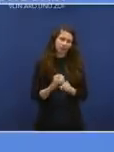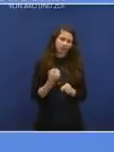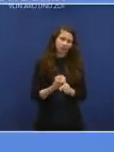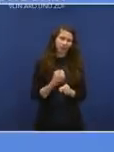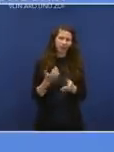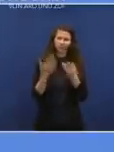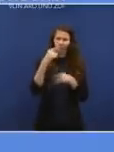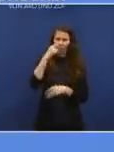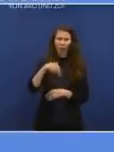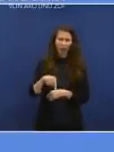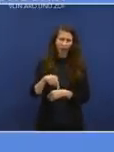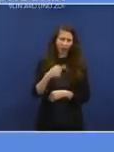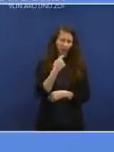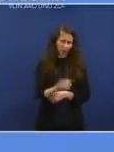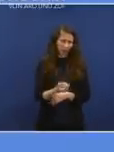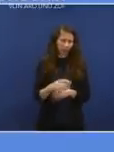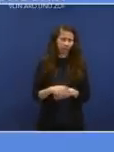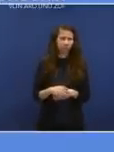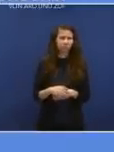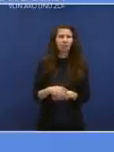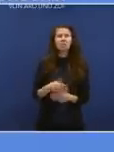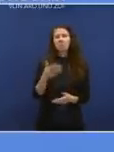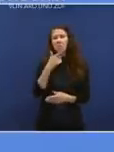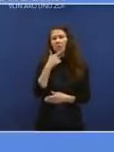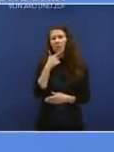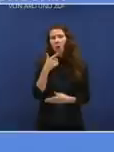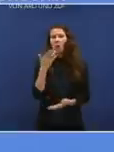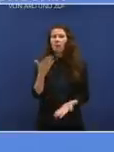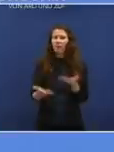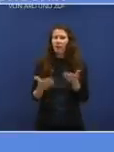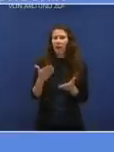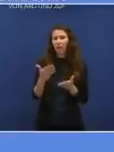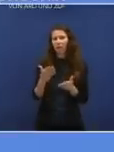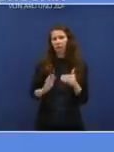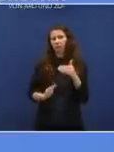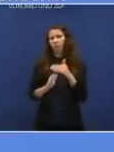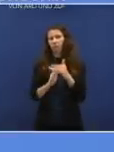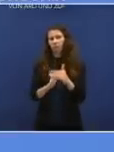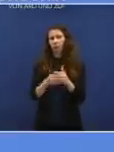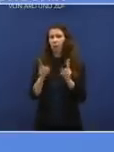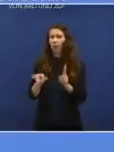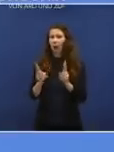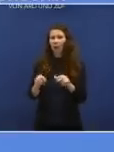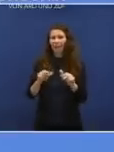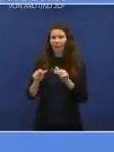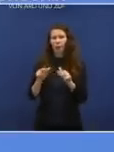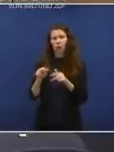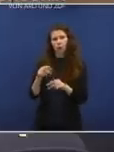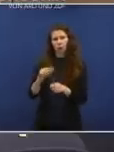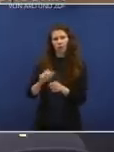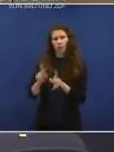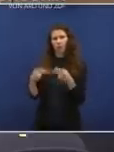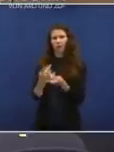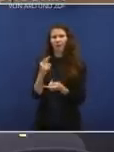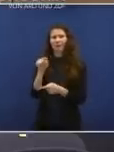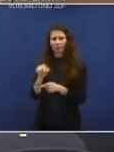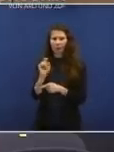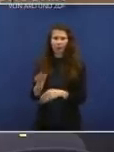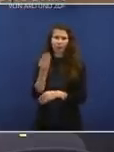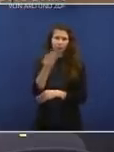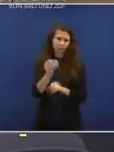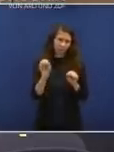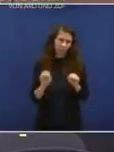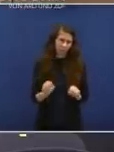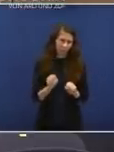zugesagt. Ich hoffe, dass ich vielleicht am Mittwoch spätestens zur kommenden REC-PK Informationen zusammentragen kann und sie Ihnen übermittle.